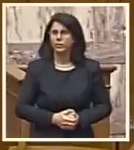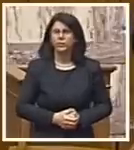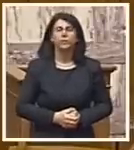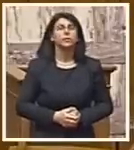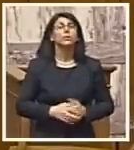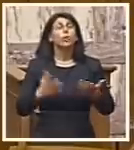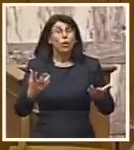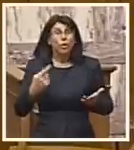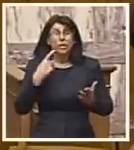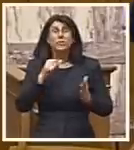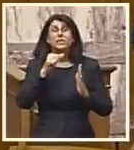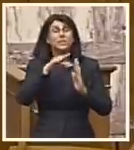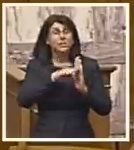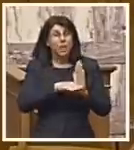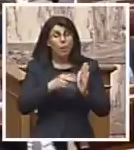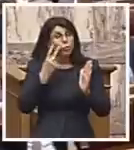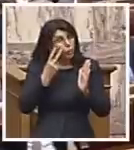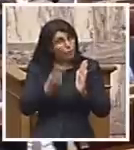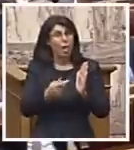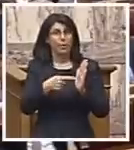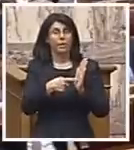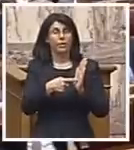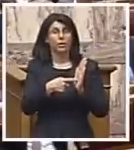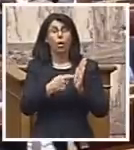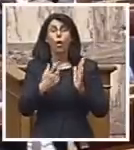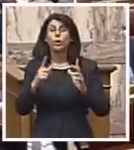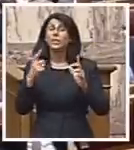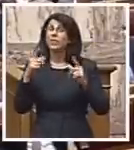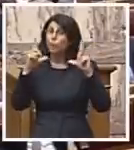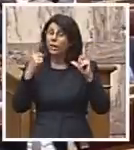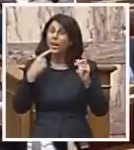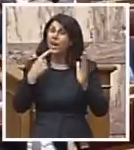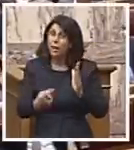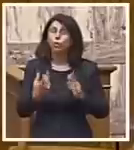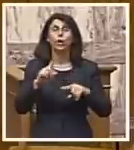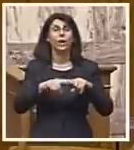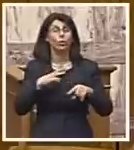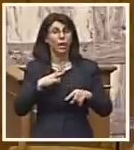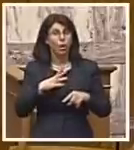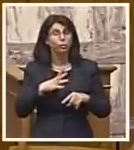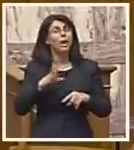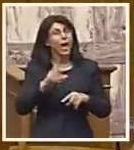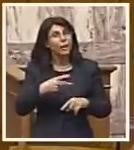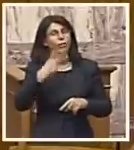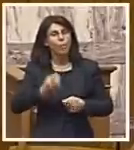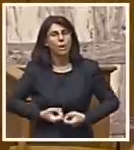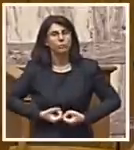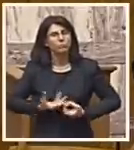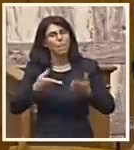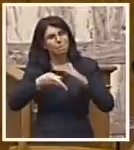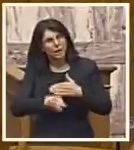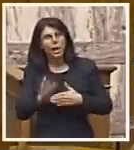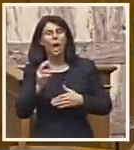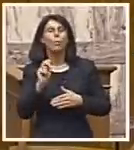Όταν προβλέπει το Σύνταγμα και όταν προβλέπει η δημοκρατία μας το δικαίωμα του ελληνικού λαού να μπορέσει να εκφραστεί μέσω